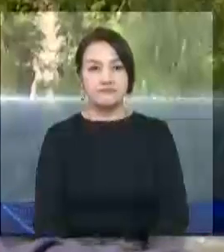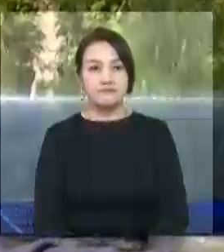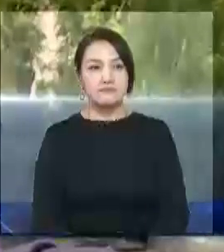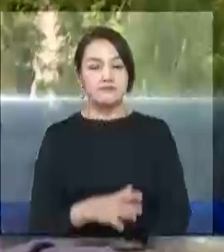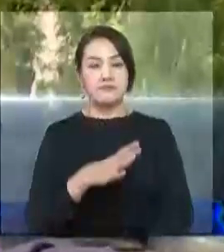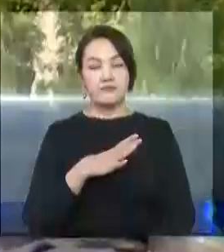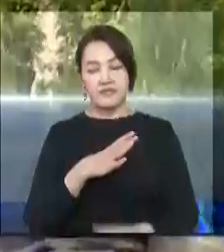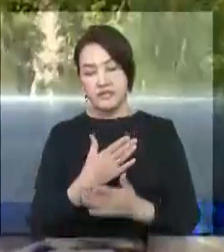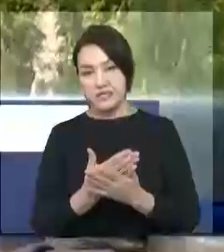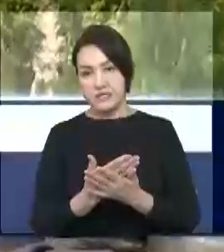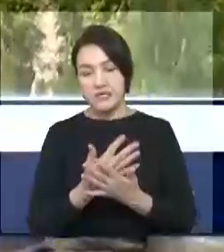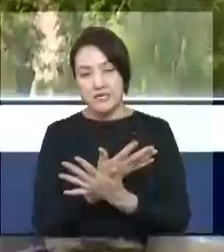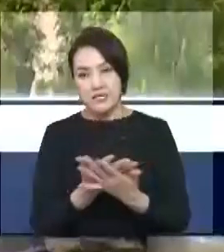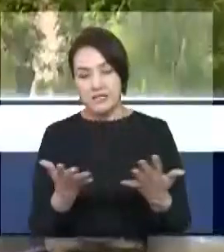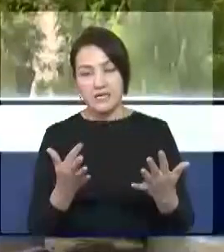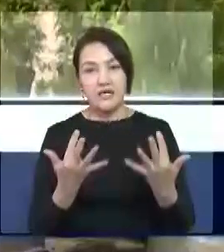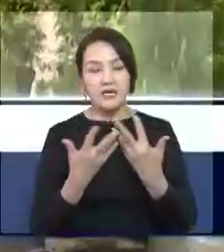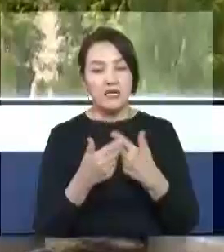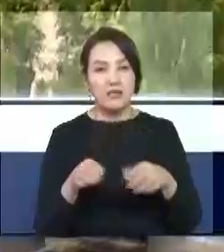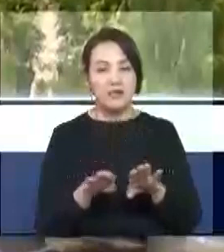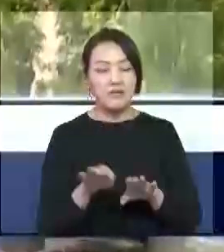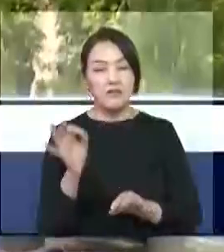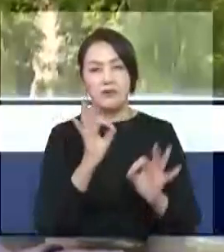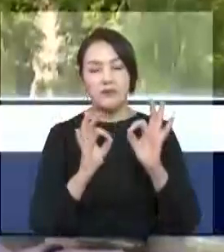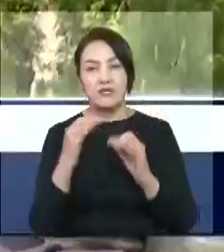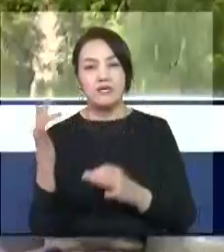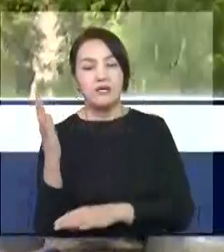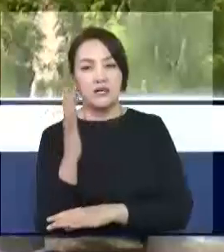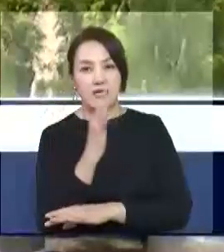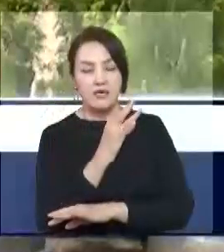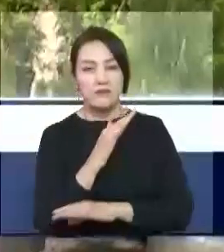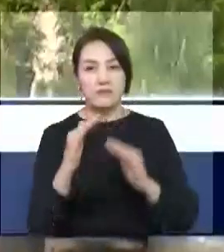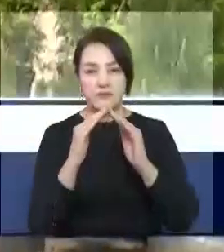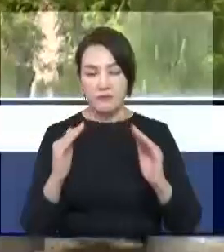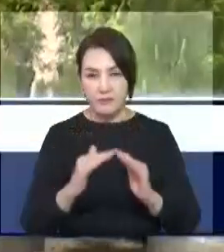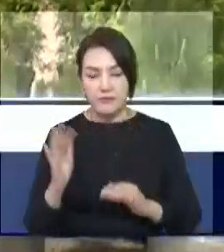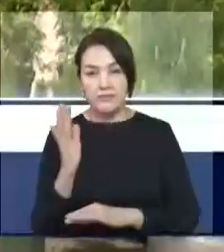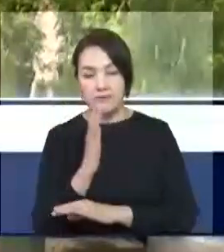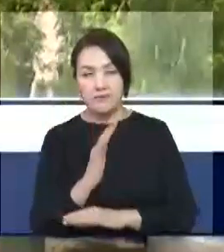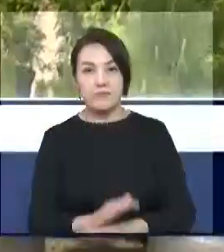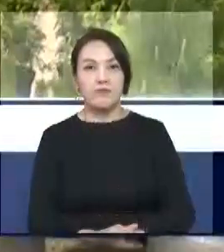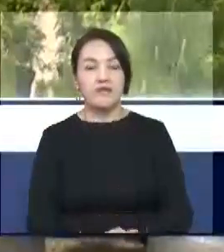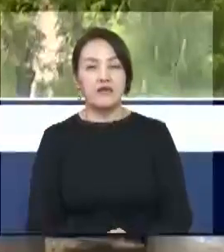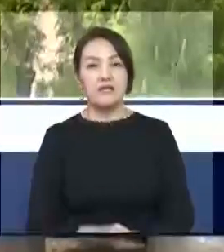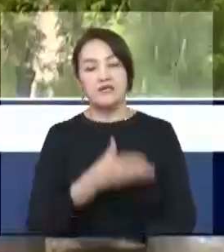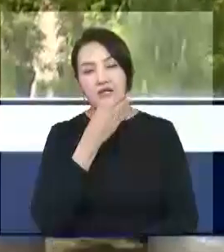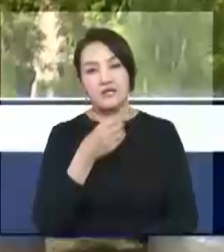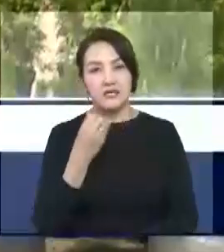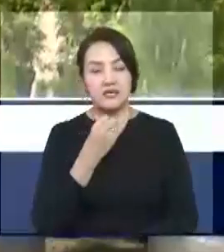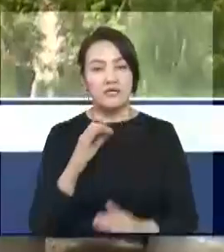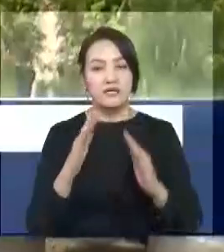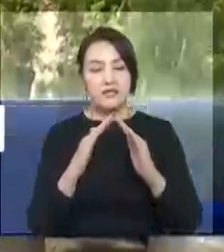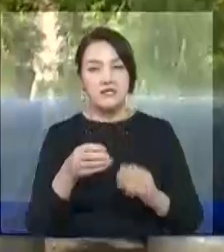Представлено разнообразное количество плодово-ягодных, хвойных деревьев, декоративных,